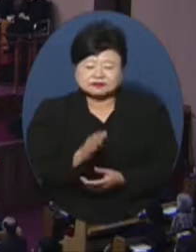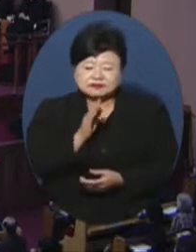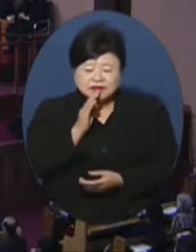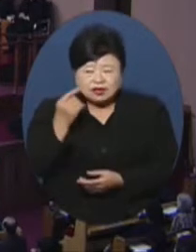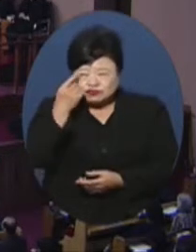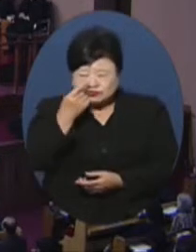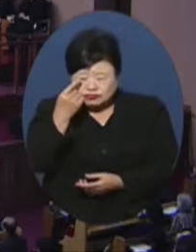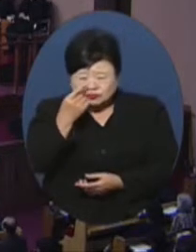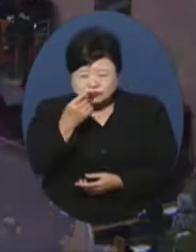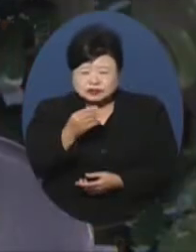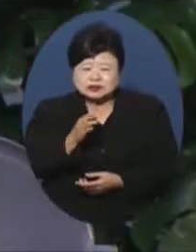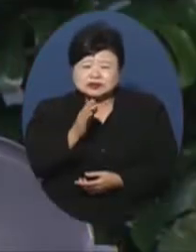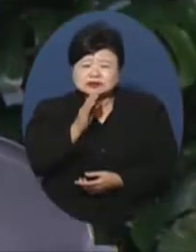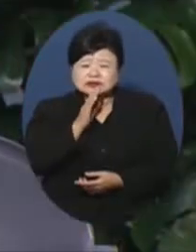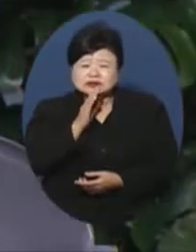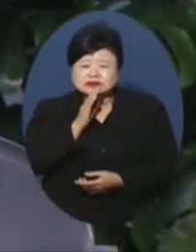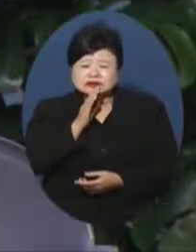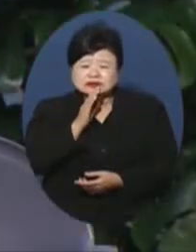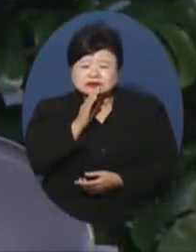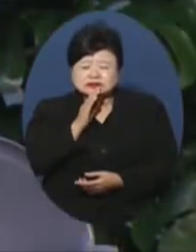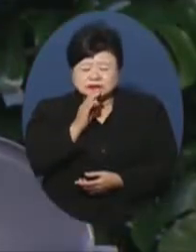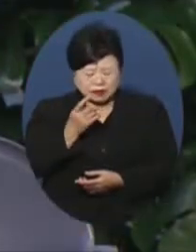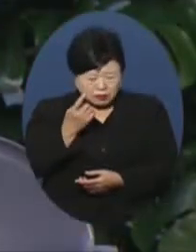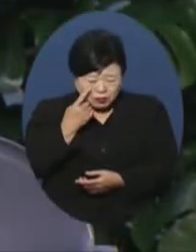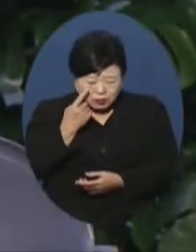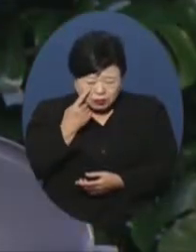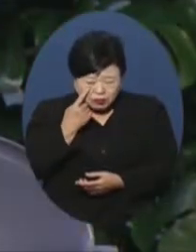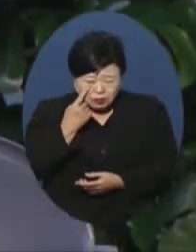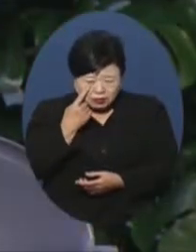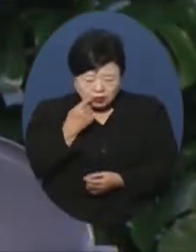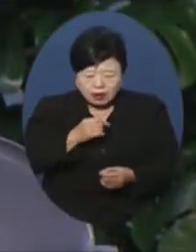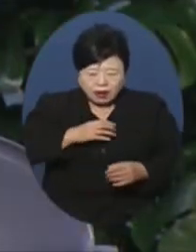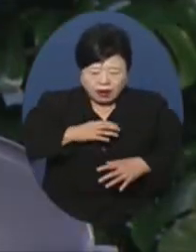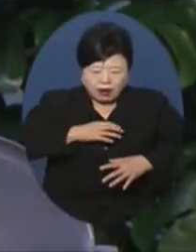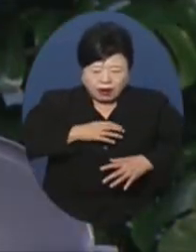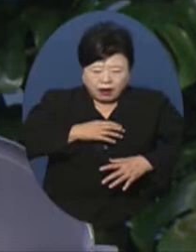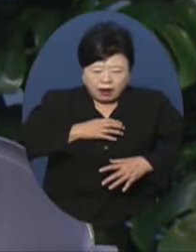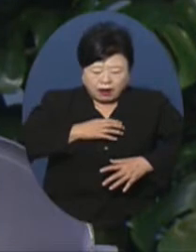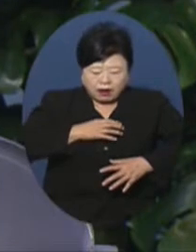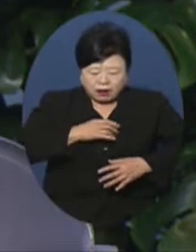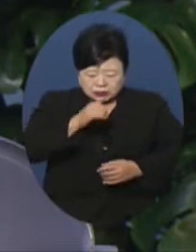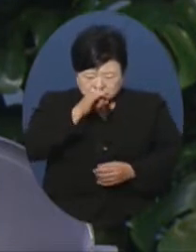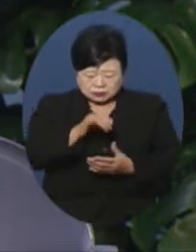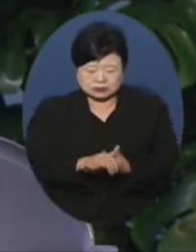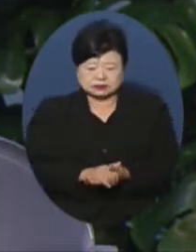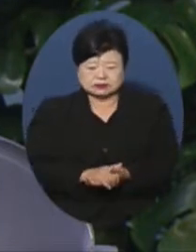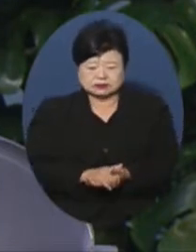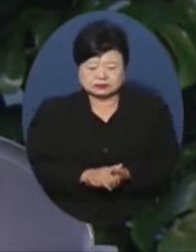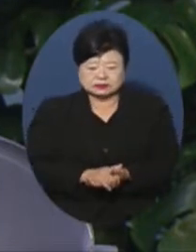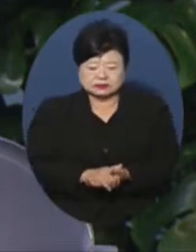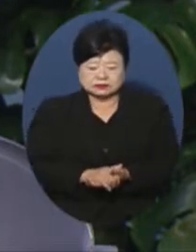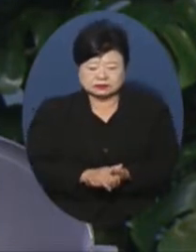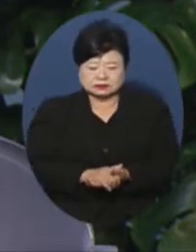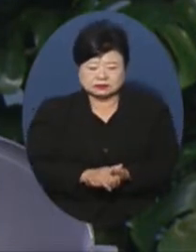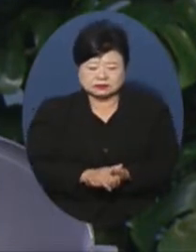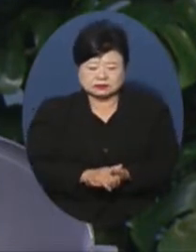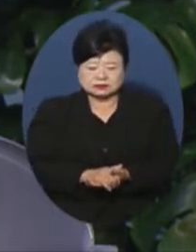눈에는 진실만 바라보기 때문에 두려움에 사로잡혀 말았던